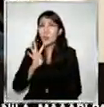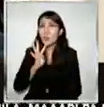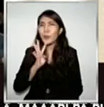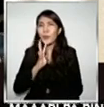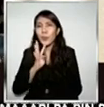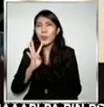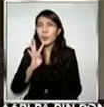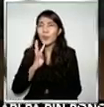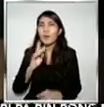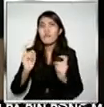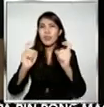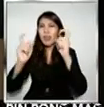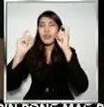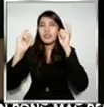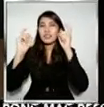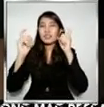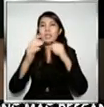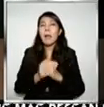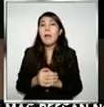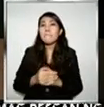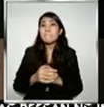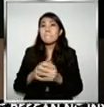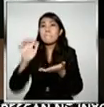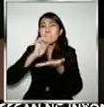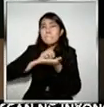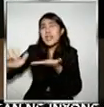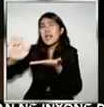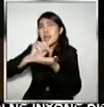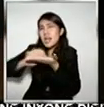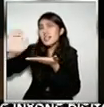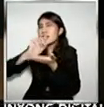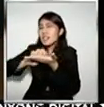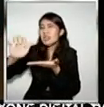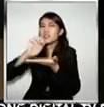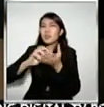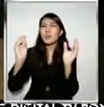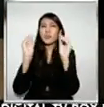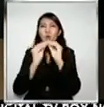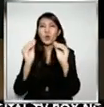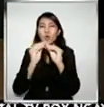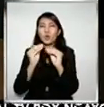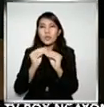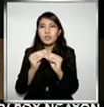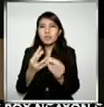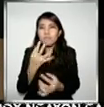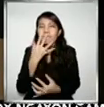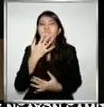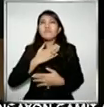para gumaling sa pagra-rap, more practice lang talaga siya. Inhale, exhale, ganun.